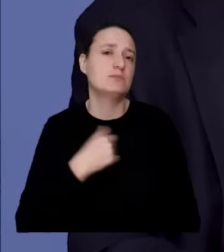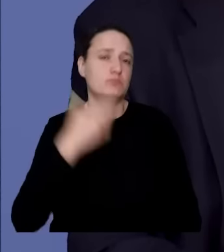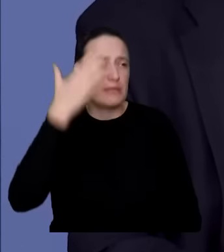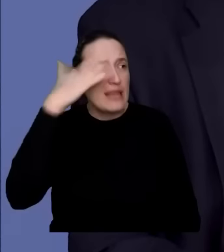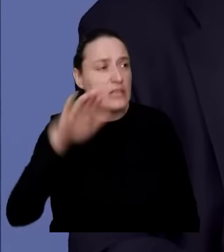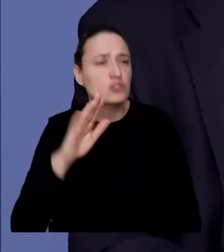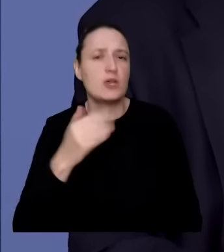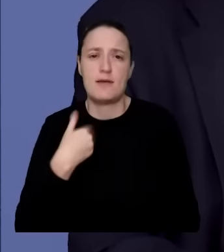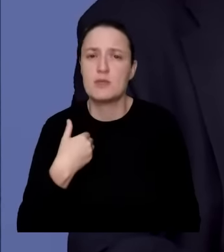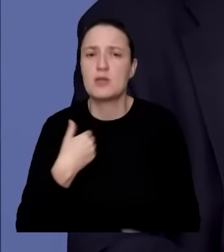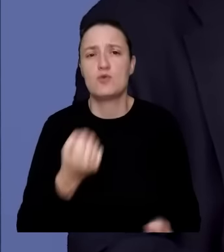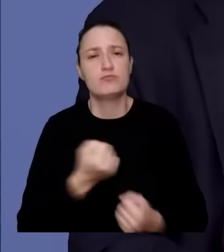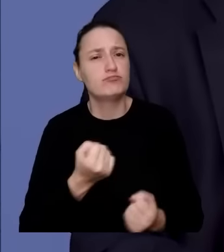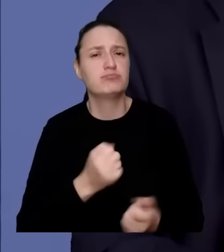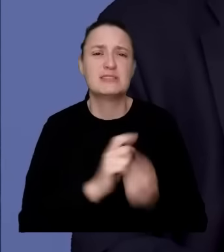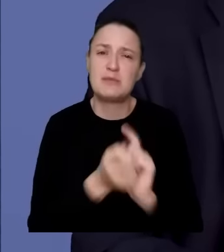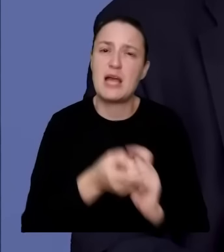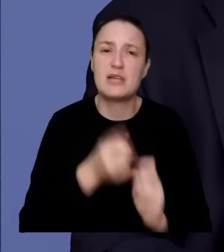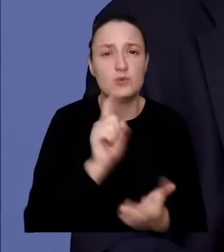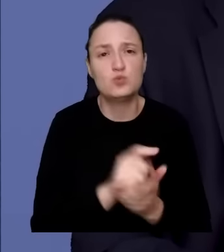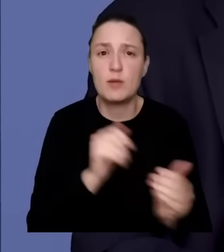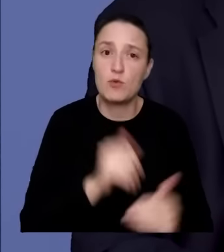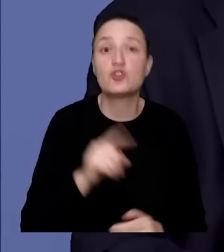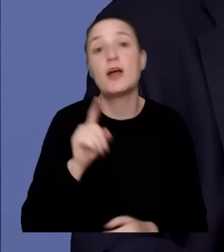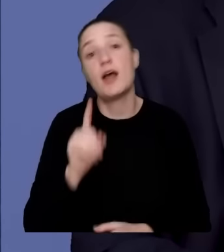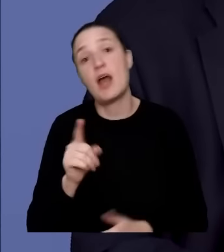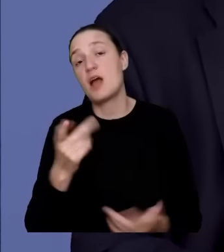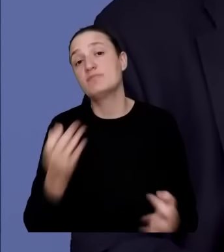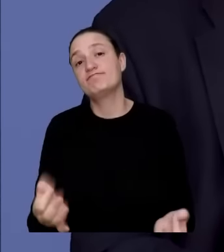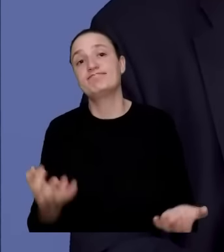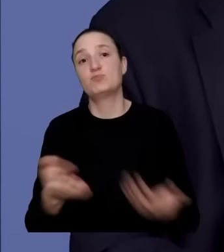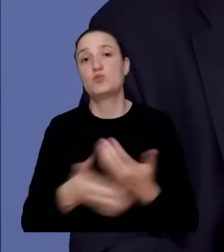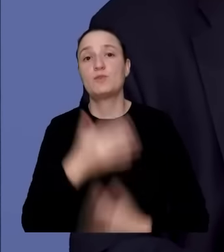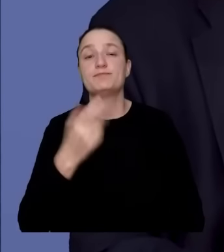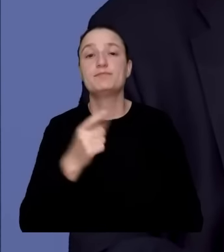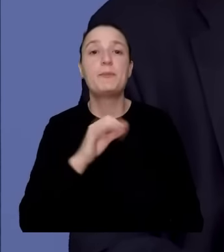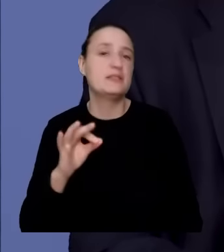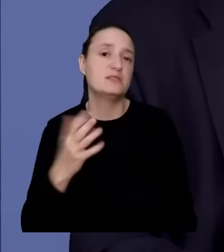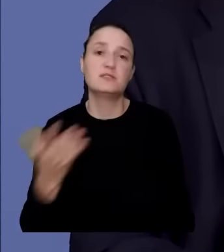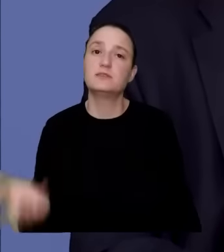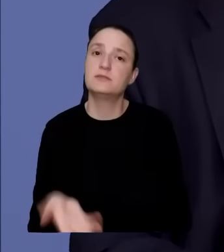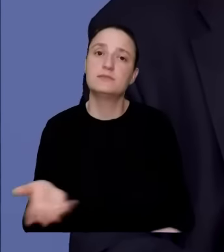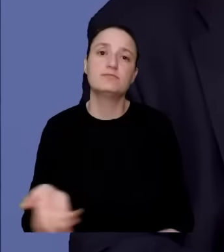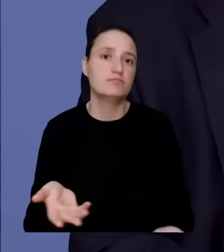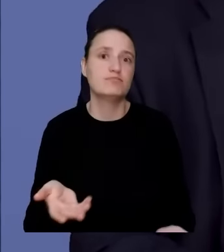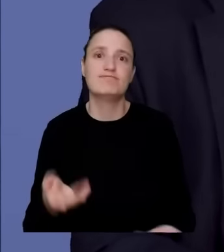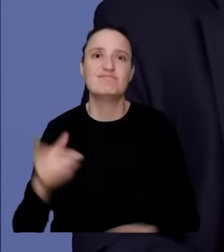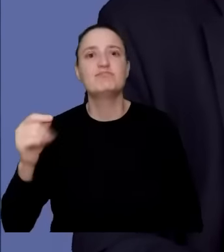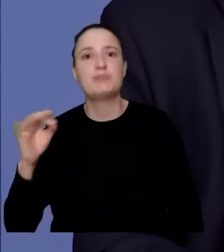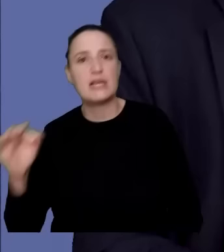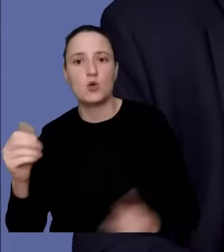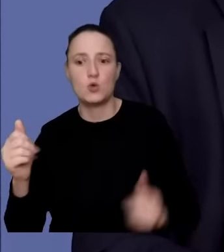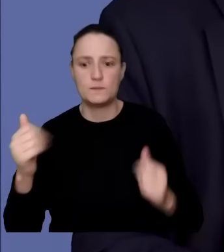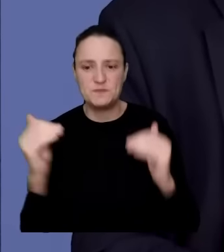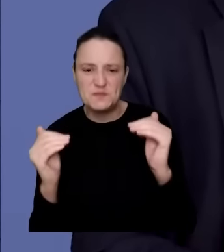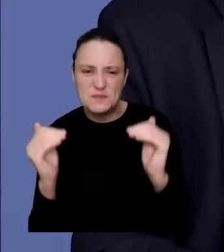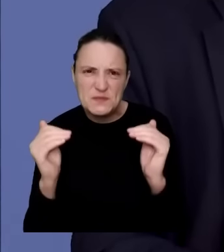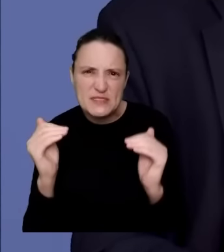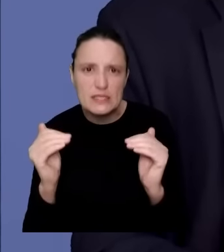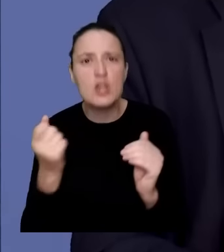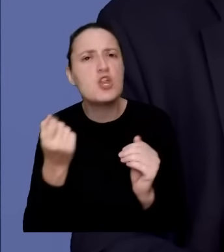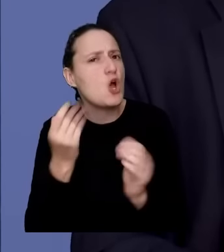Sprawiedliwość uległo niewielkiej ilości że tak powiem w kontekście przewagi Platformy Obywatelskiej No ale tak